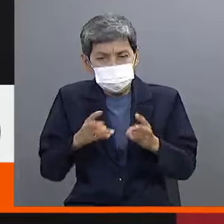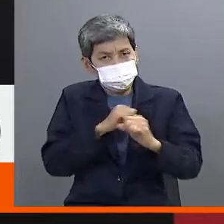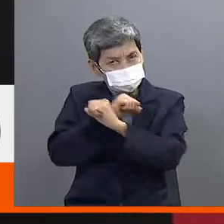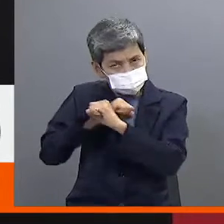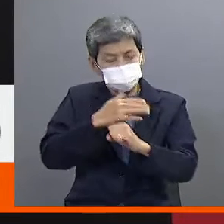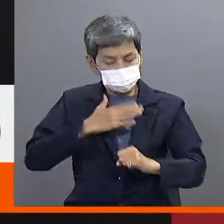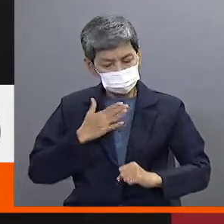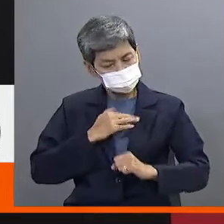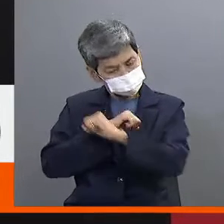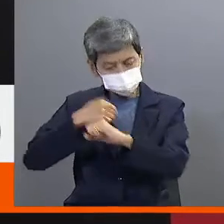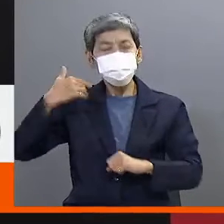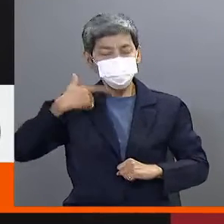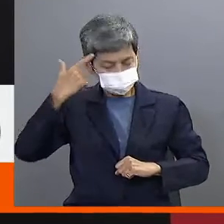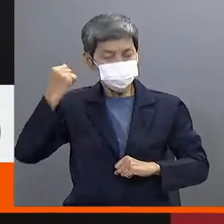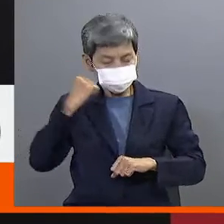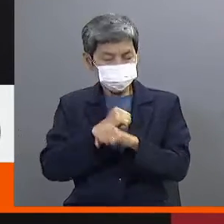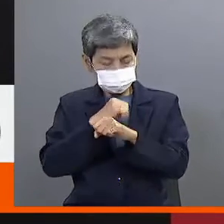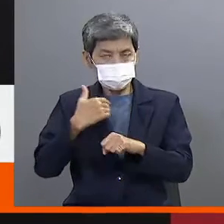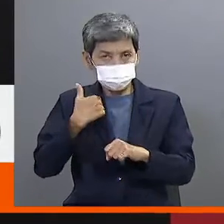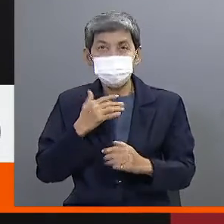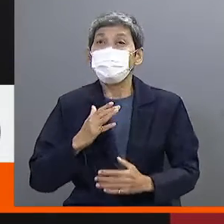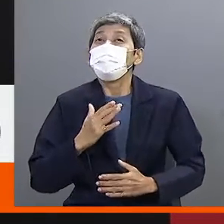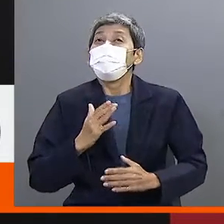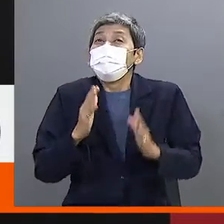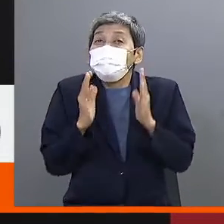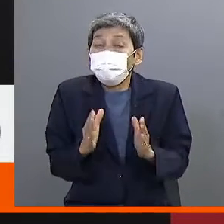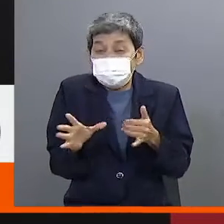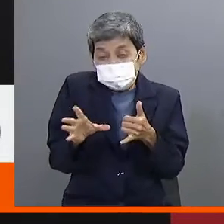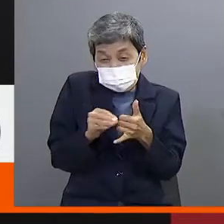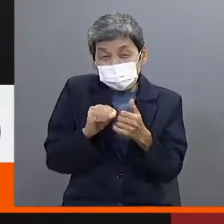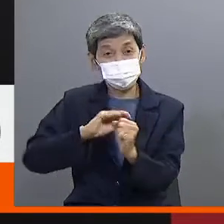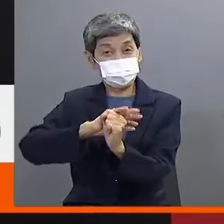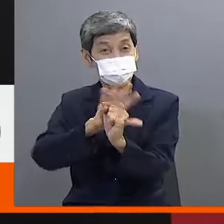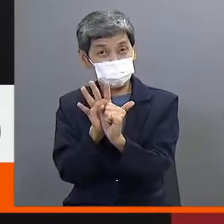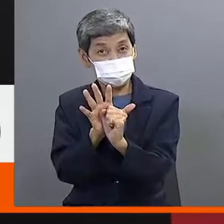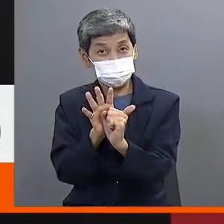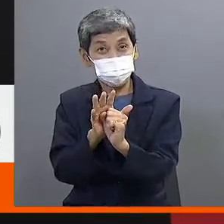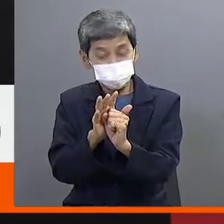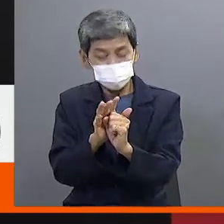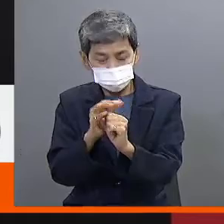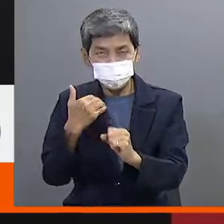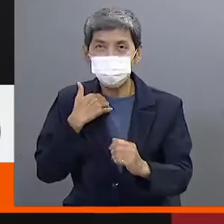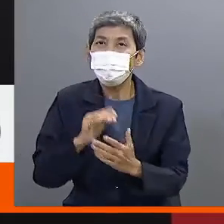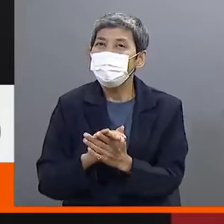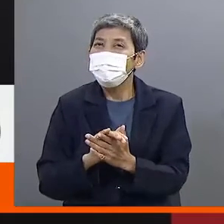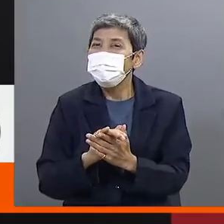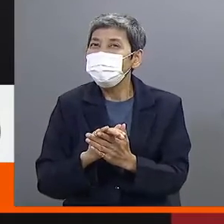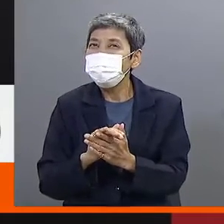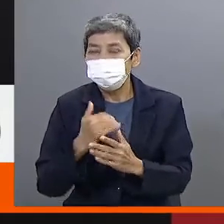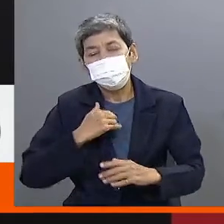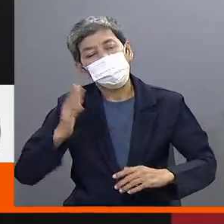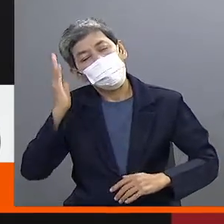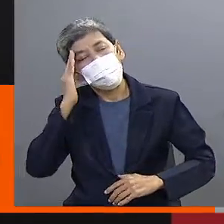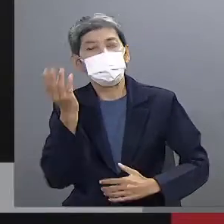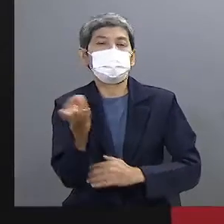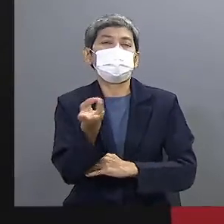องก็ส่วนใหญ่คนที่เป็นอ่ะที่รอบข้างด้วยแล้วก็ตัวเองด้วยก็คือพักผ่อนน้อยครับพักผ่อ